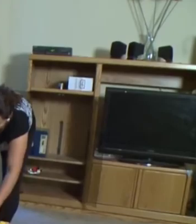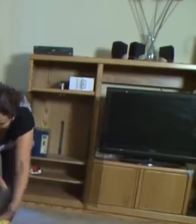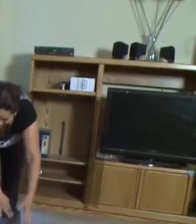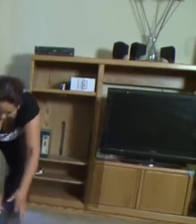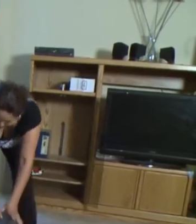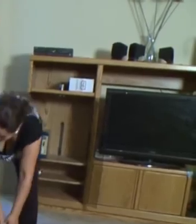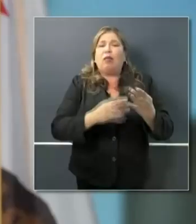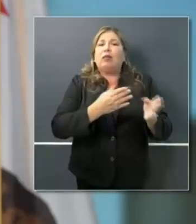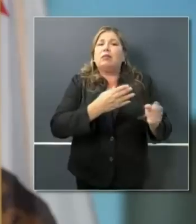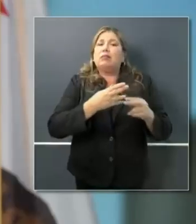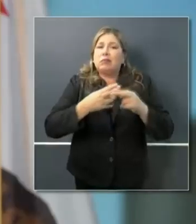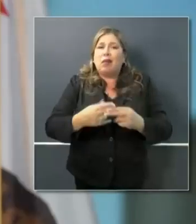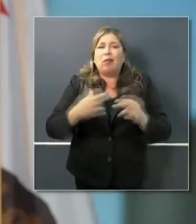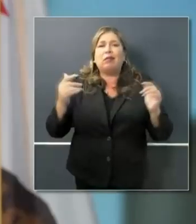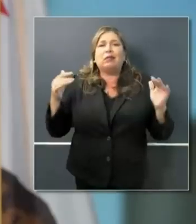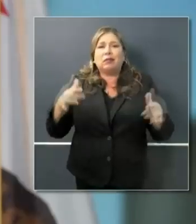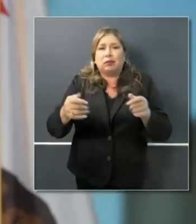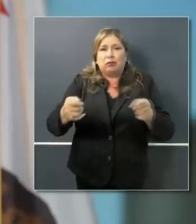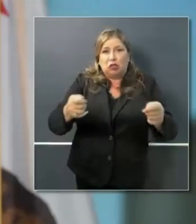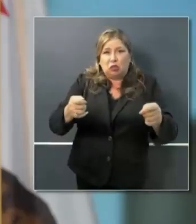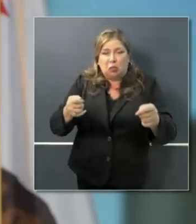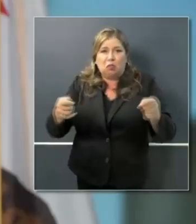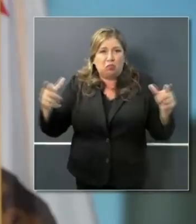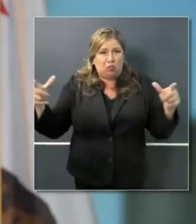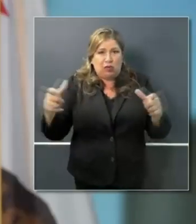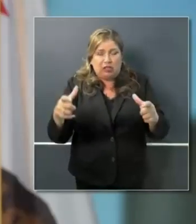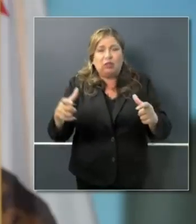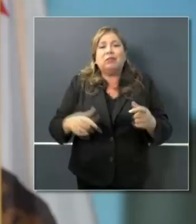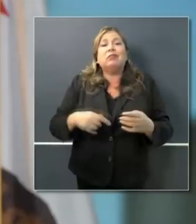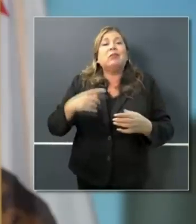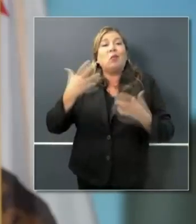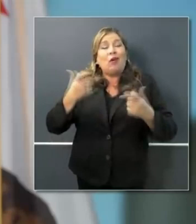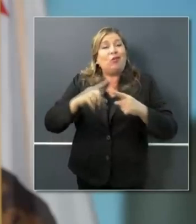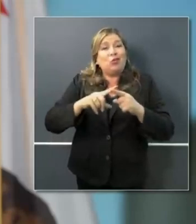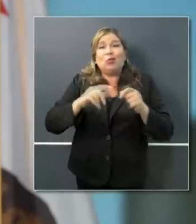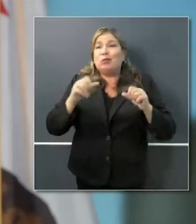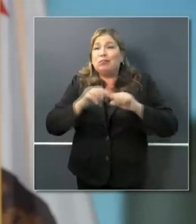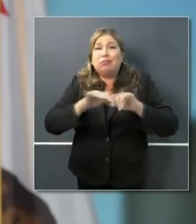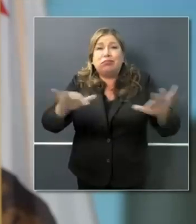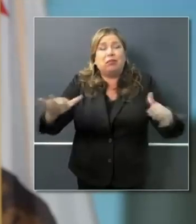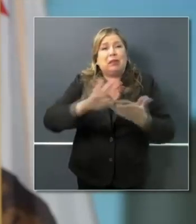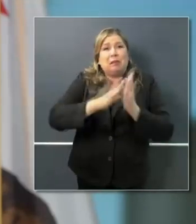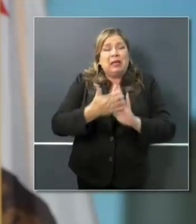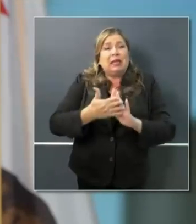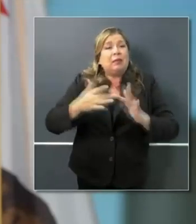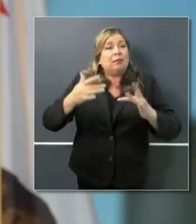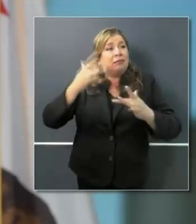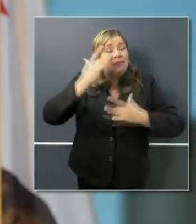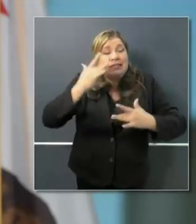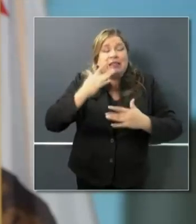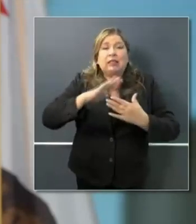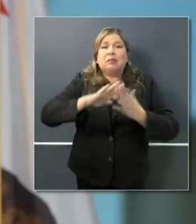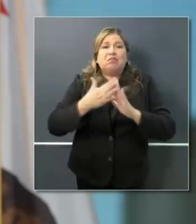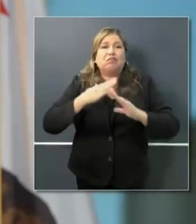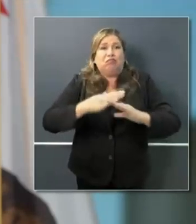иммигрантов. Ньюсом сообщил, что они составляют 10% рабочей силы Калифорнии и заплатили